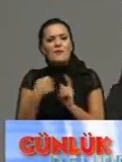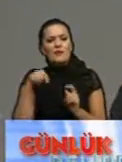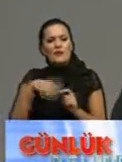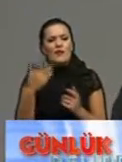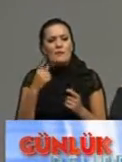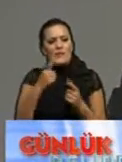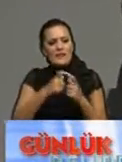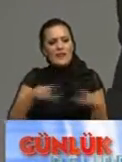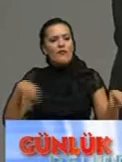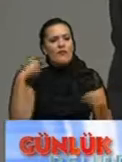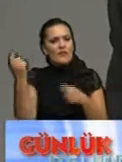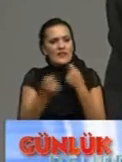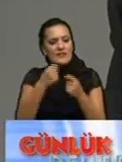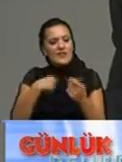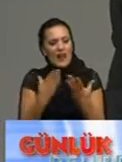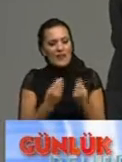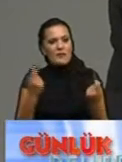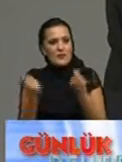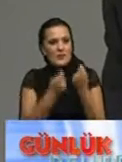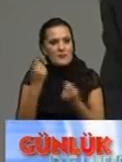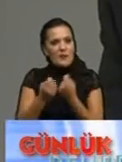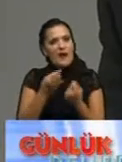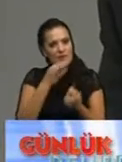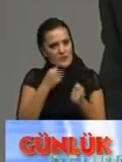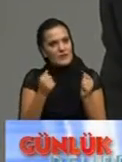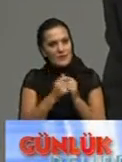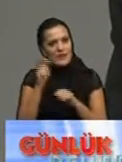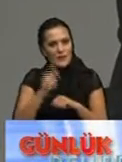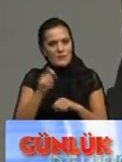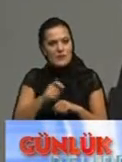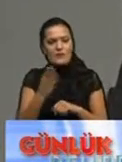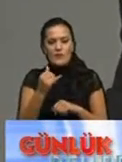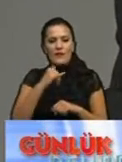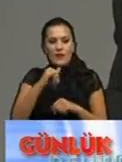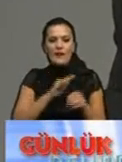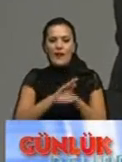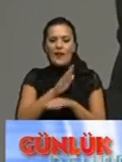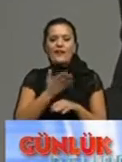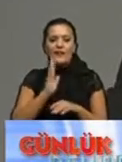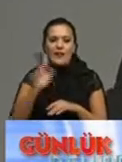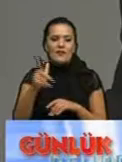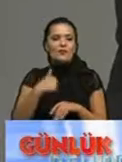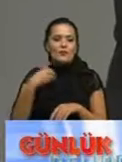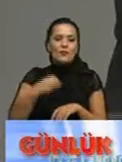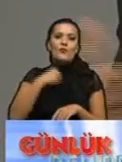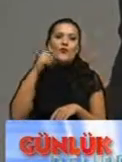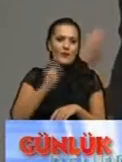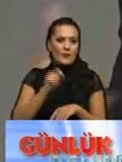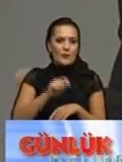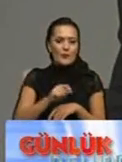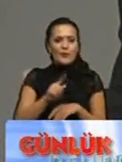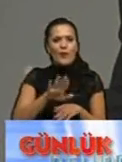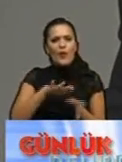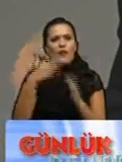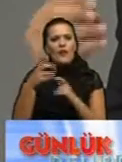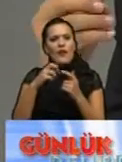bir senfonik çalışmanın eşiğindeyiz. Pek yakında hayata geçebileceğini umut ediyorum. Öte